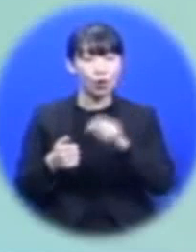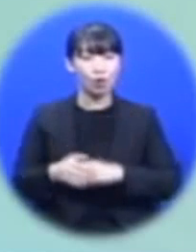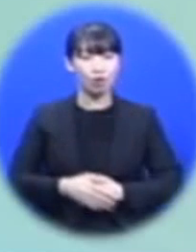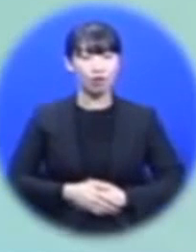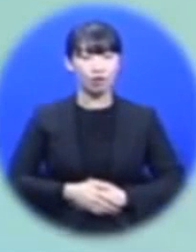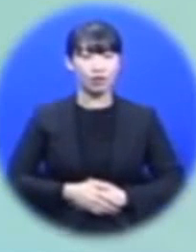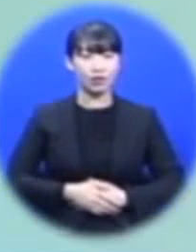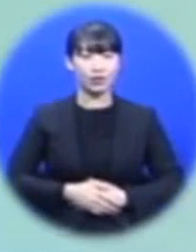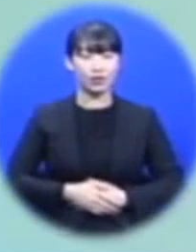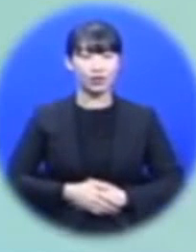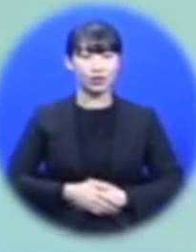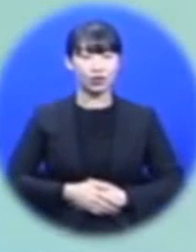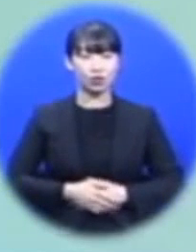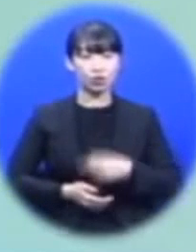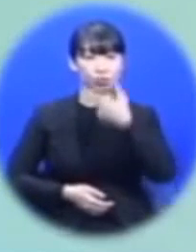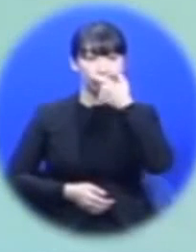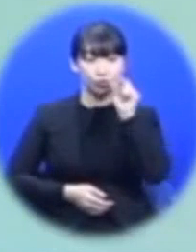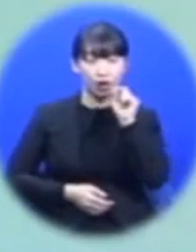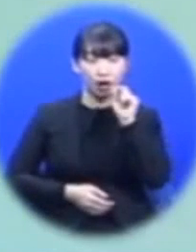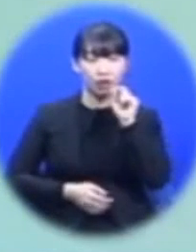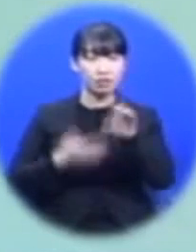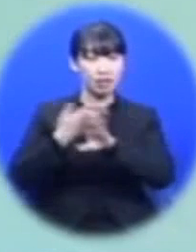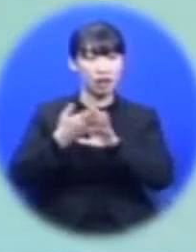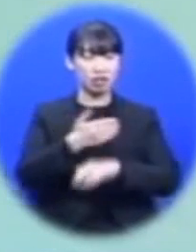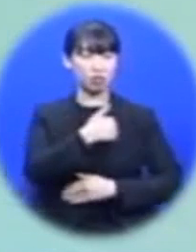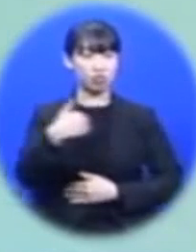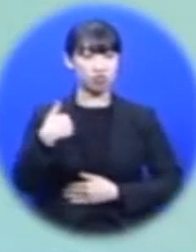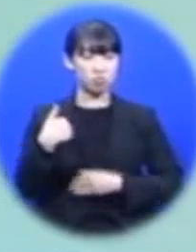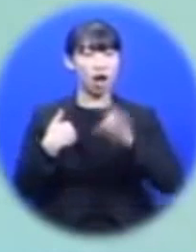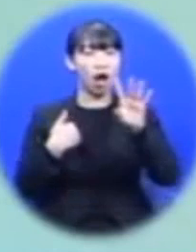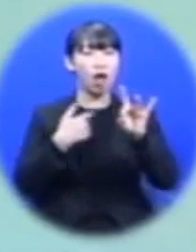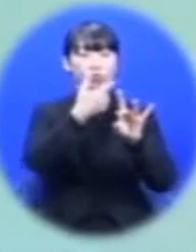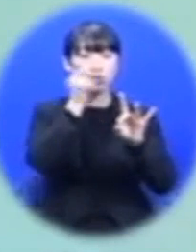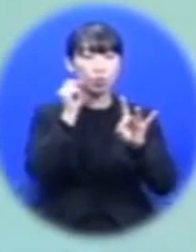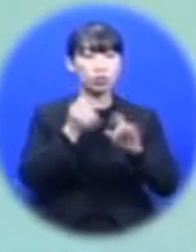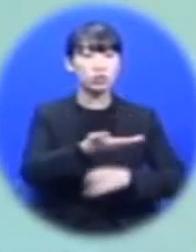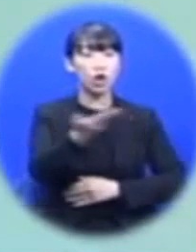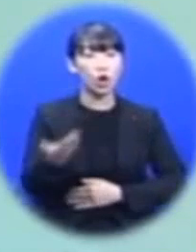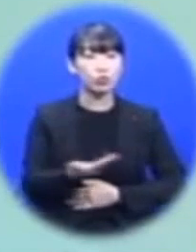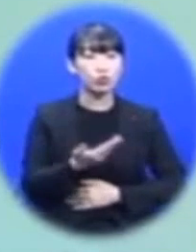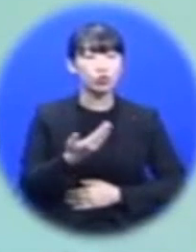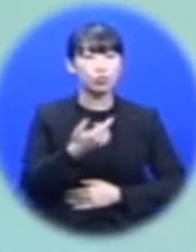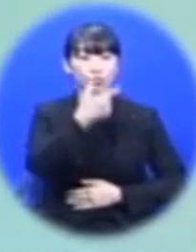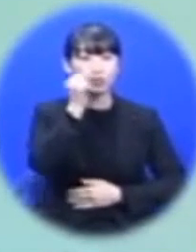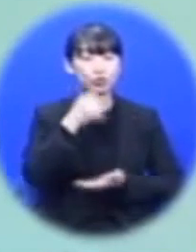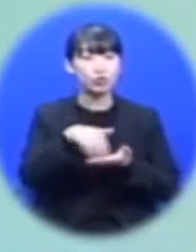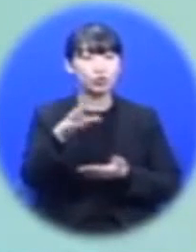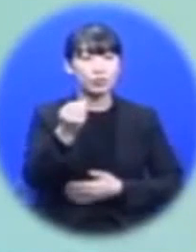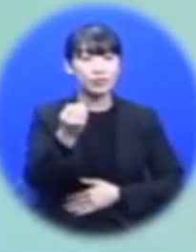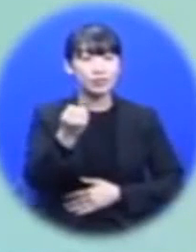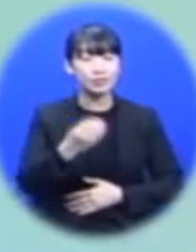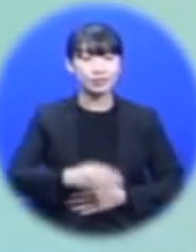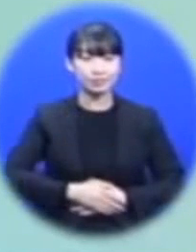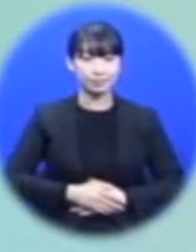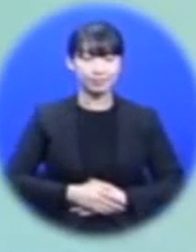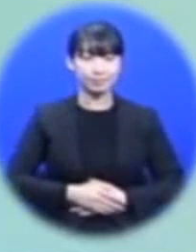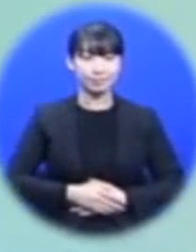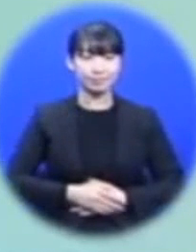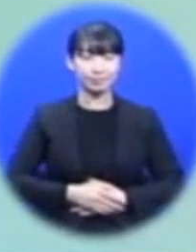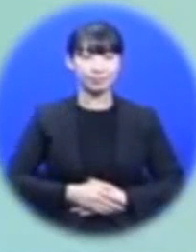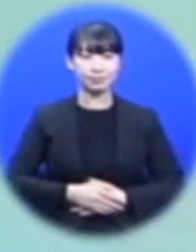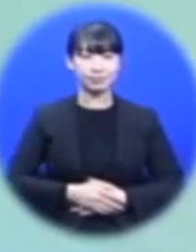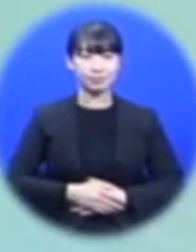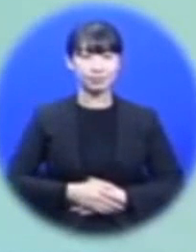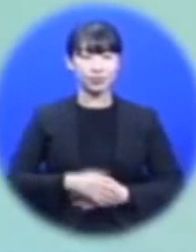잘한 거죠 여러분은 몇 가지 부족하세요 한 가지 부족한 사람은요